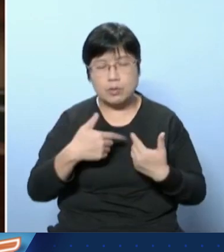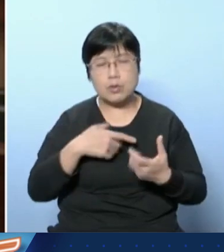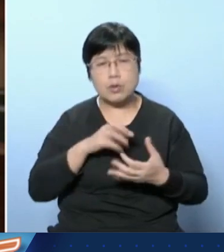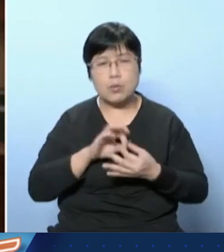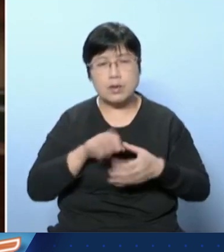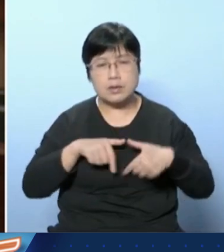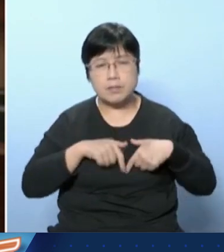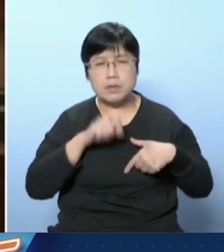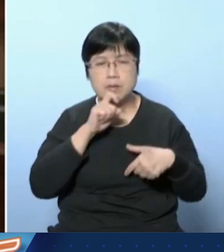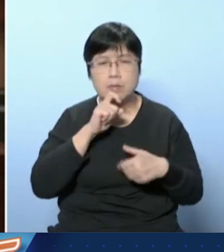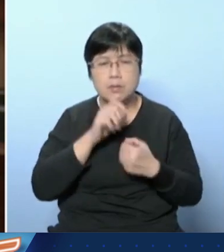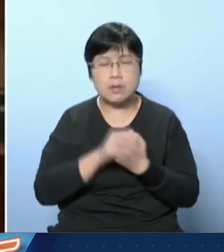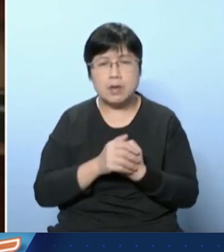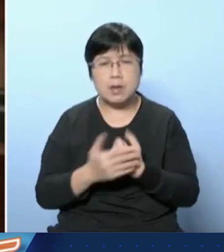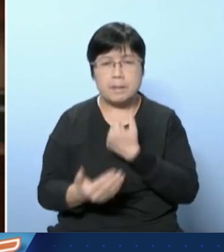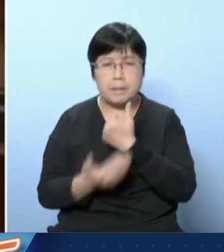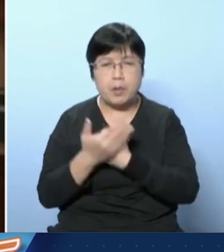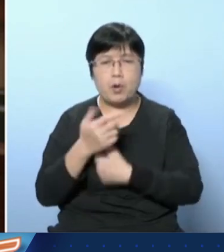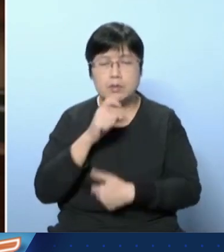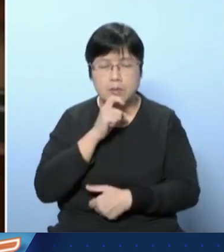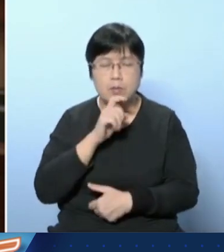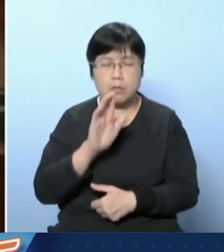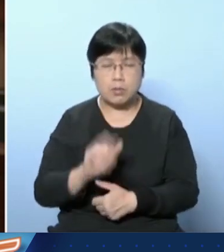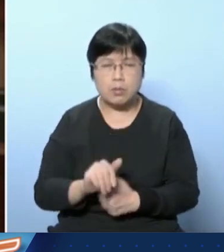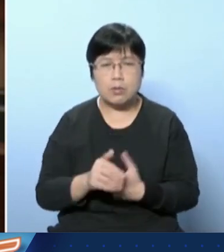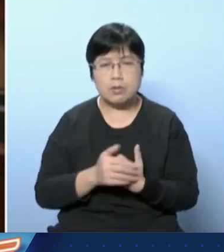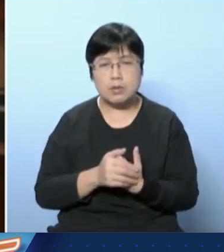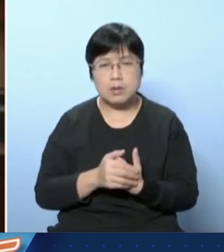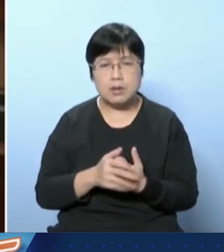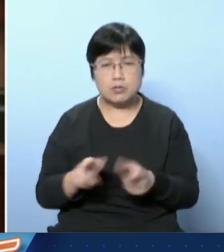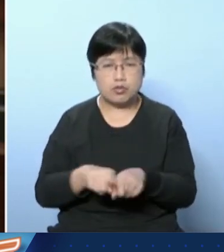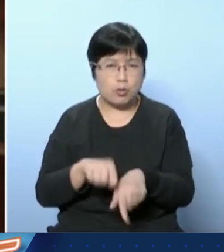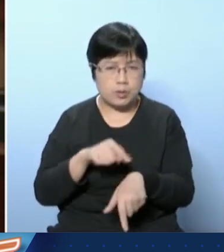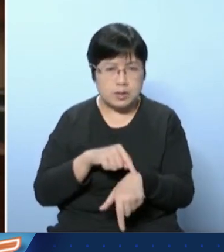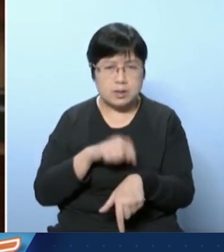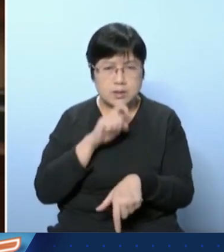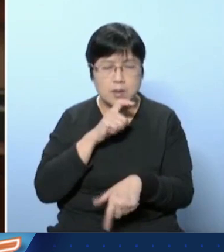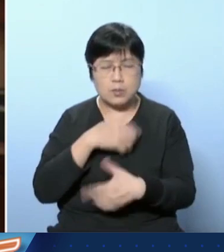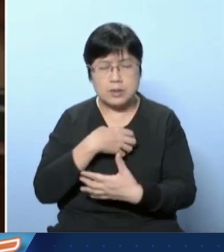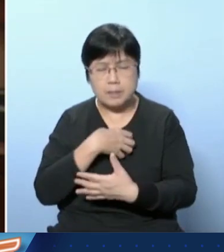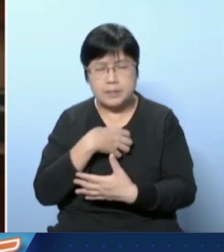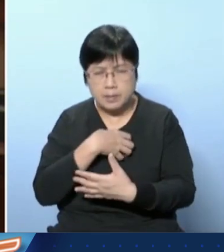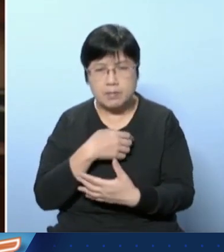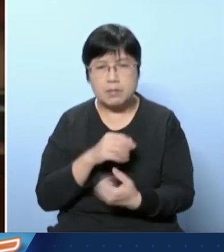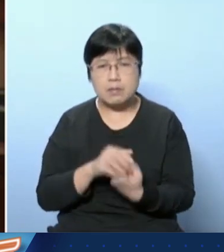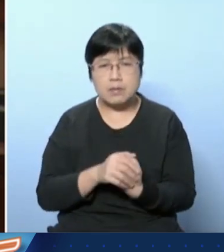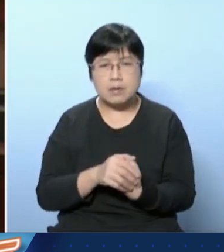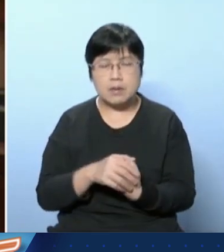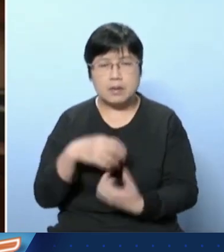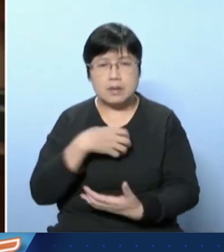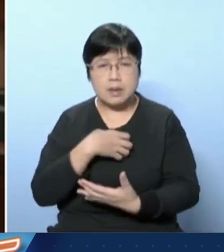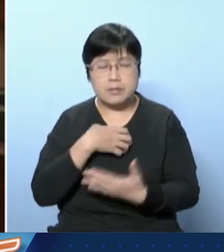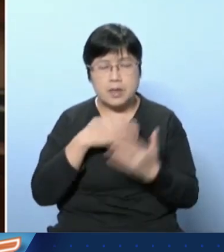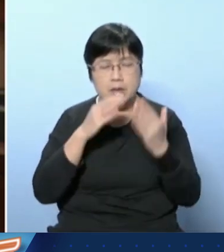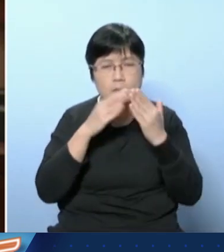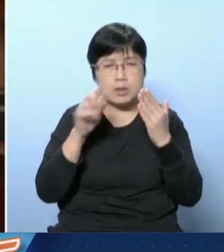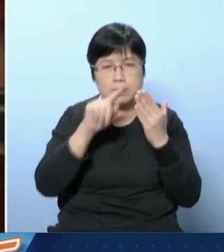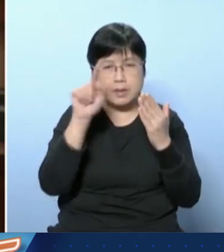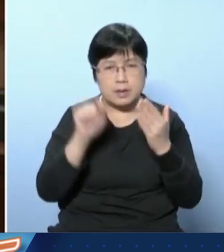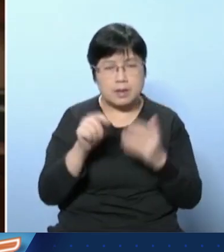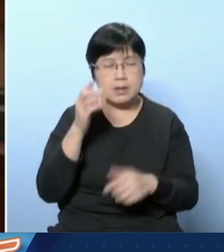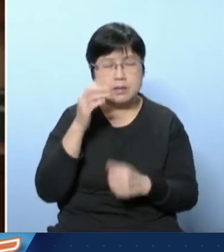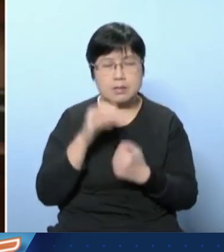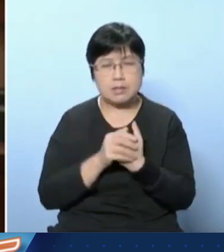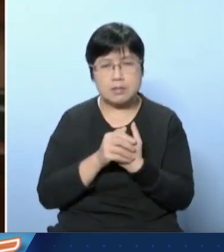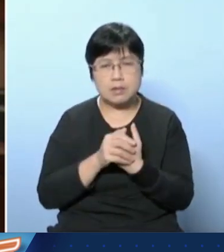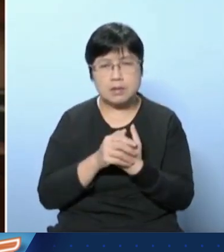心同咧會幫佢哋嘅。咁啊，所以咧同一時間咧，咁佢哋都會有個擔心嘅，局長，即係都係擔心個住屋嘅問題啦。咁我相信呢